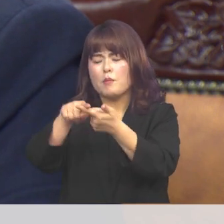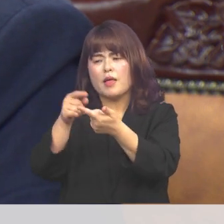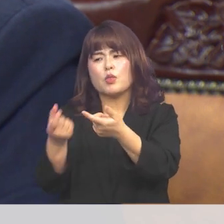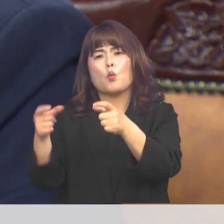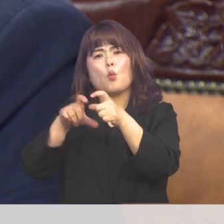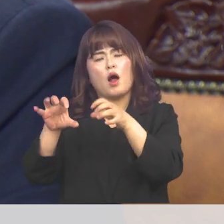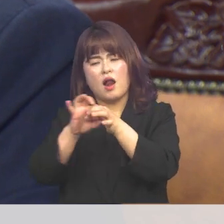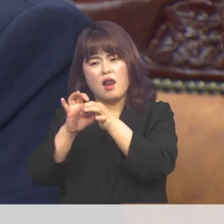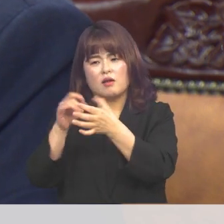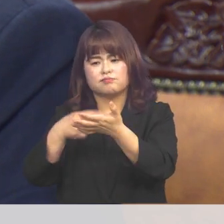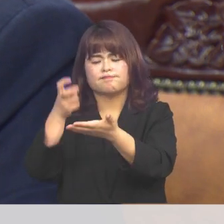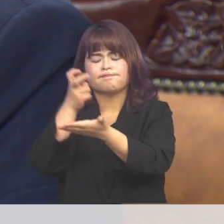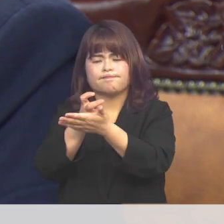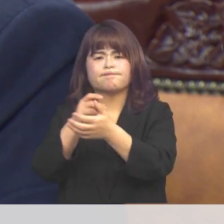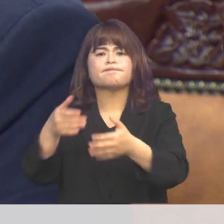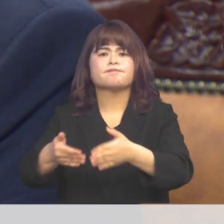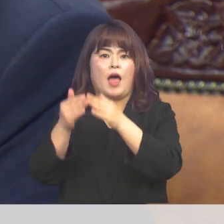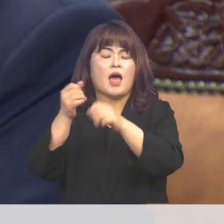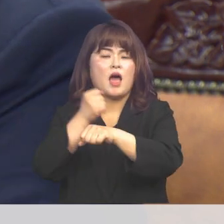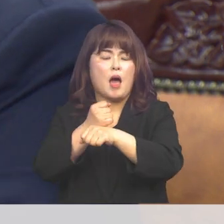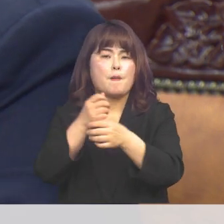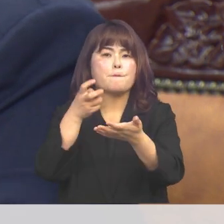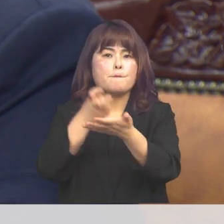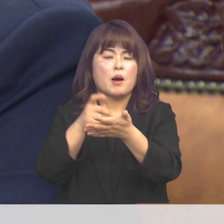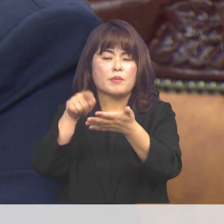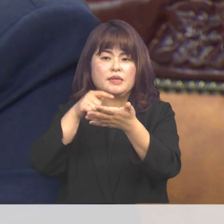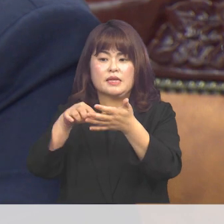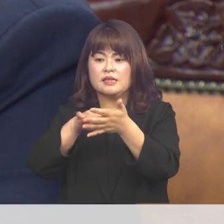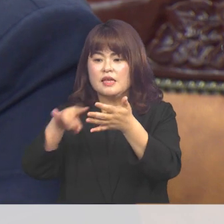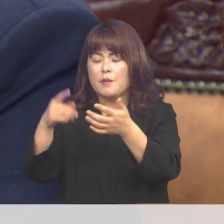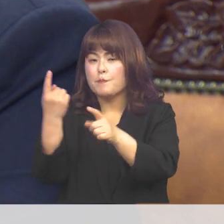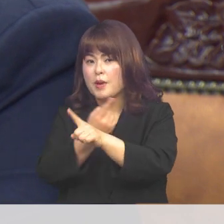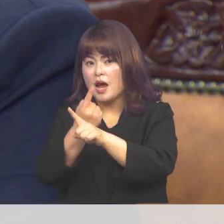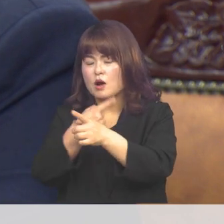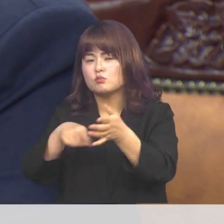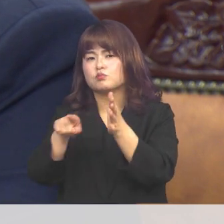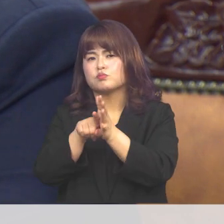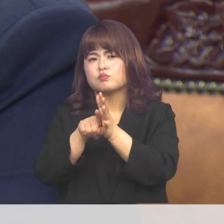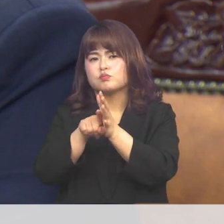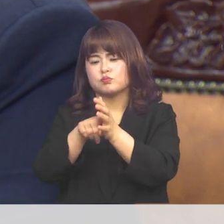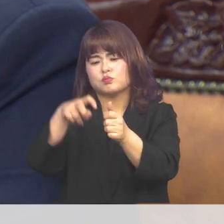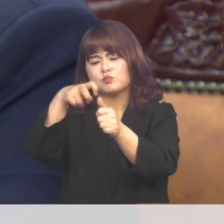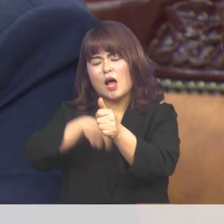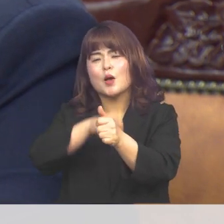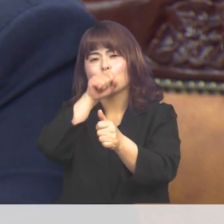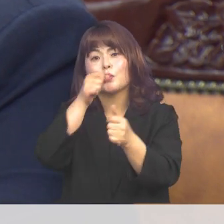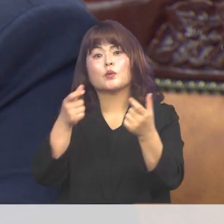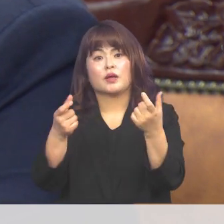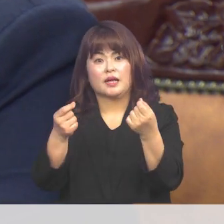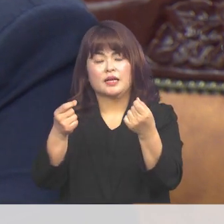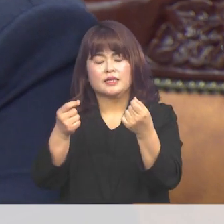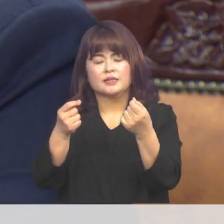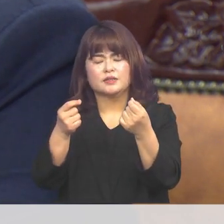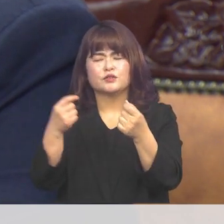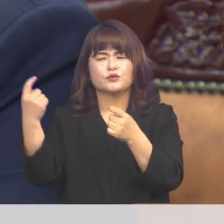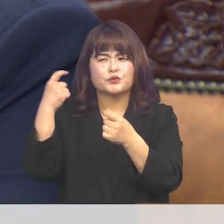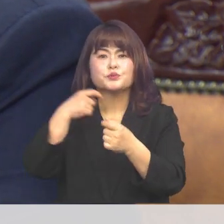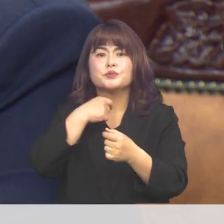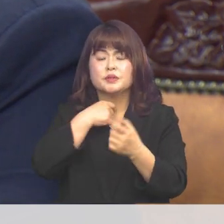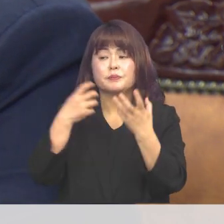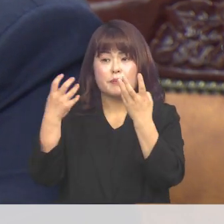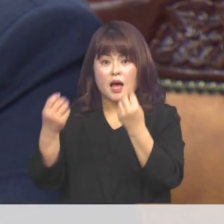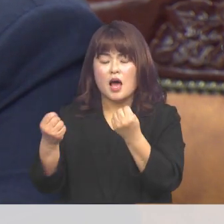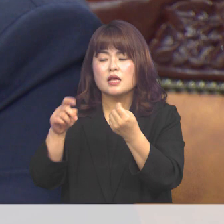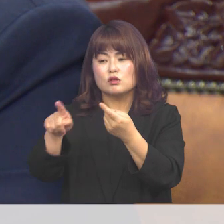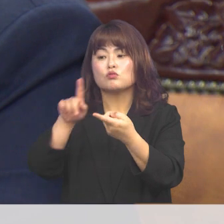이 관련 규정을 좀 신설을 해서 법인세에 대한 과세특례를 좀 해달라는